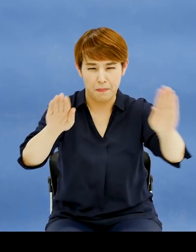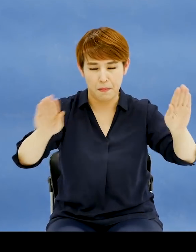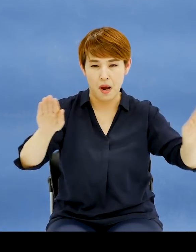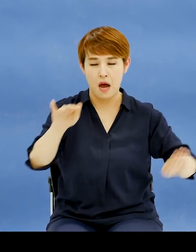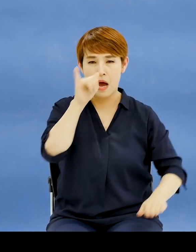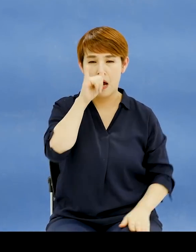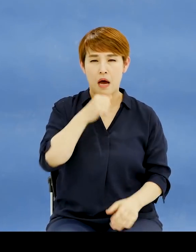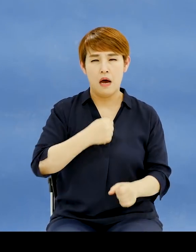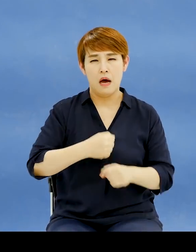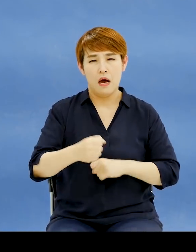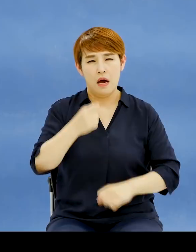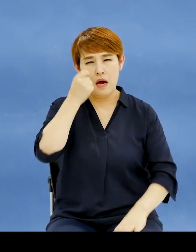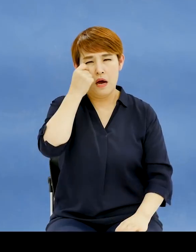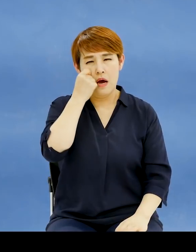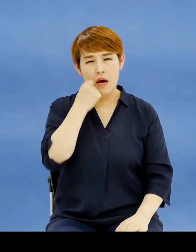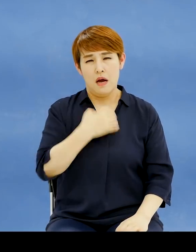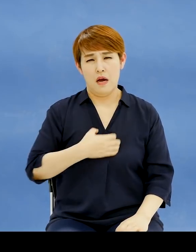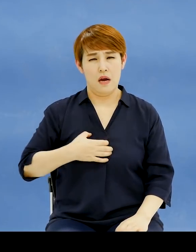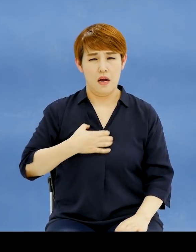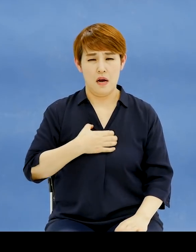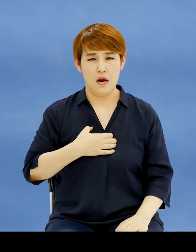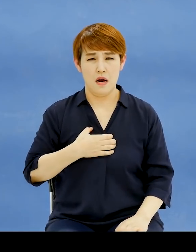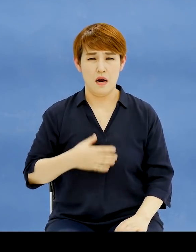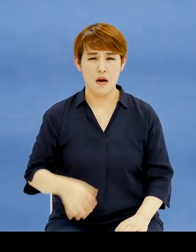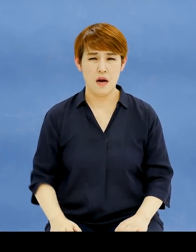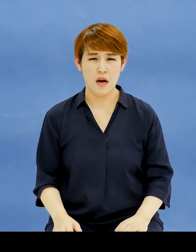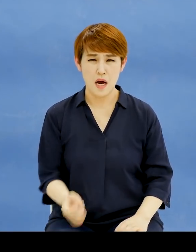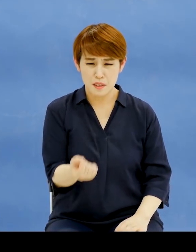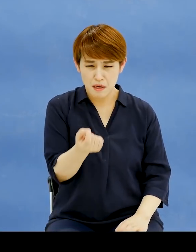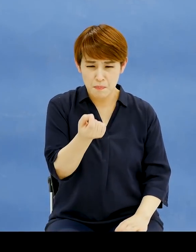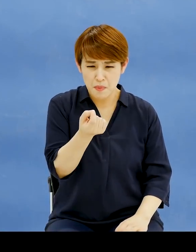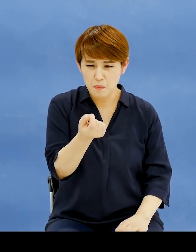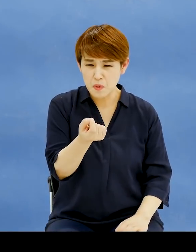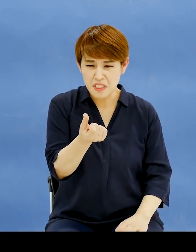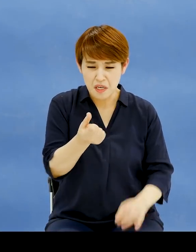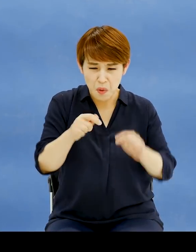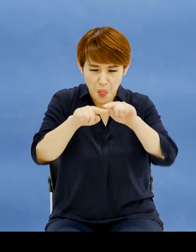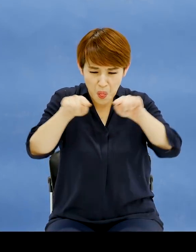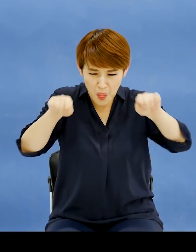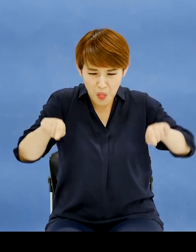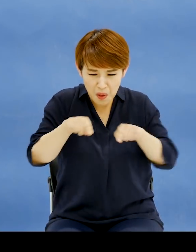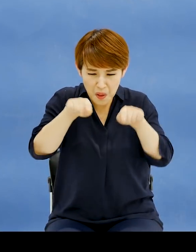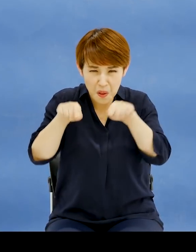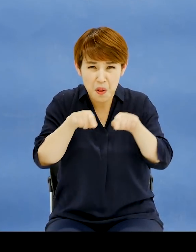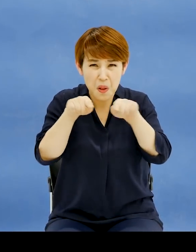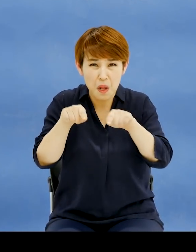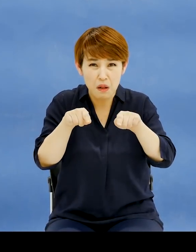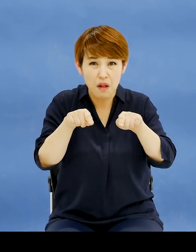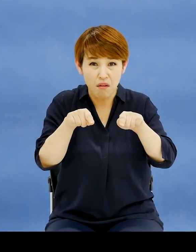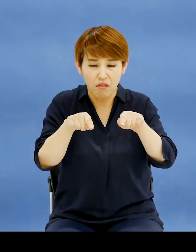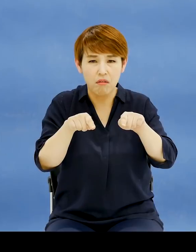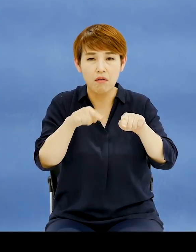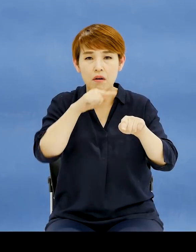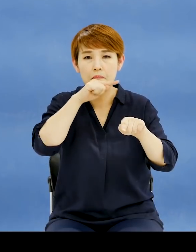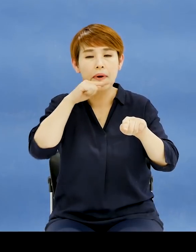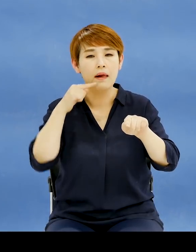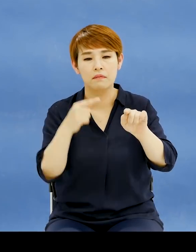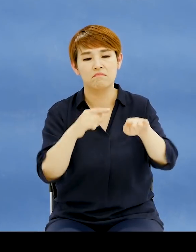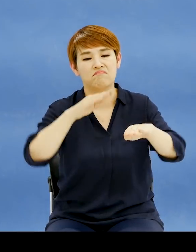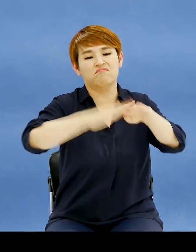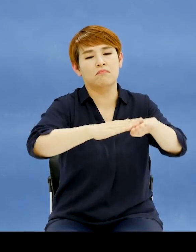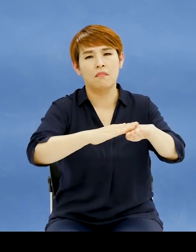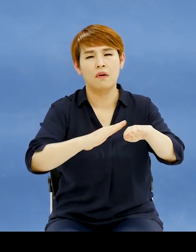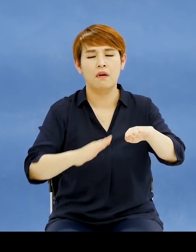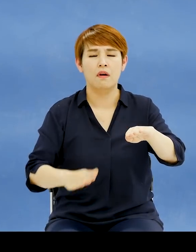슬펐었어요. 아 그럼요. 너무 슬펐고 심지어 막 아주 작은 막 그때는 마이마이 뭐 이런 게 있었어요. 카세트, 뭐 카세트 테이프,